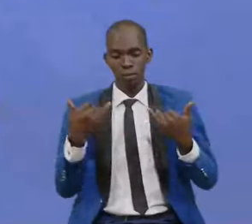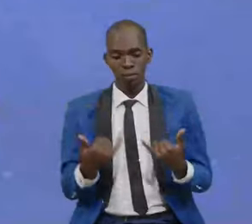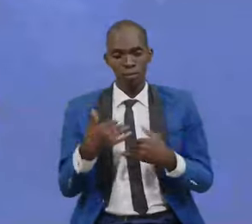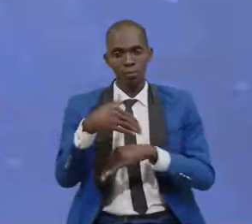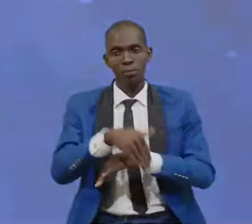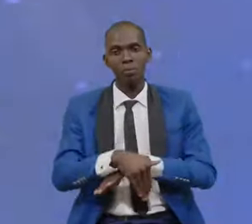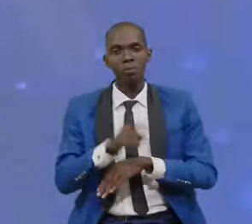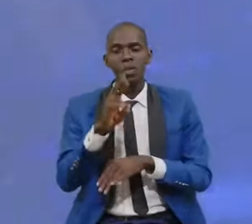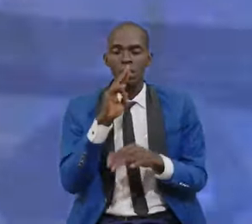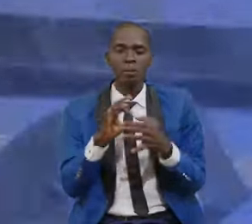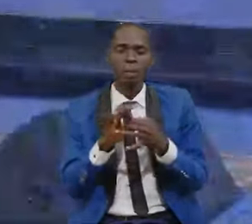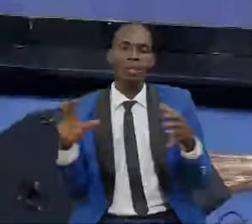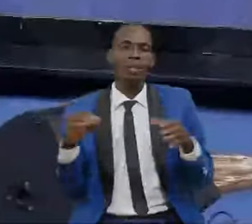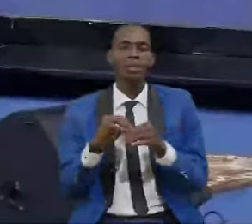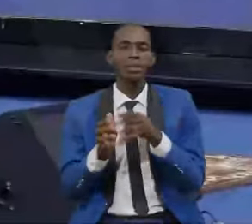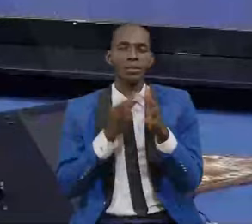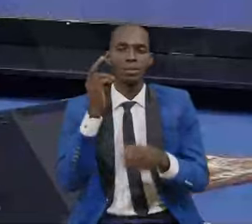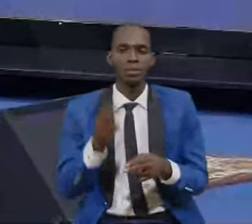soir. Tu as délié.